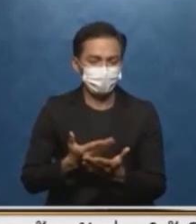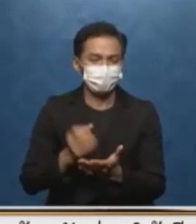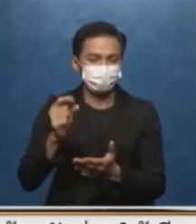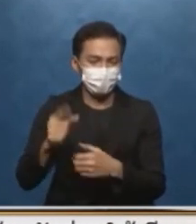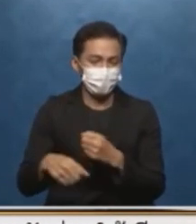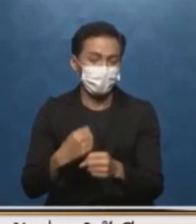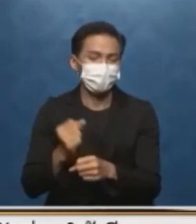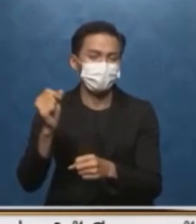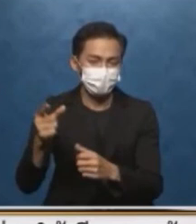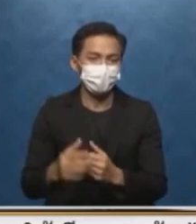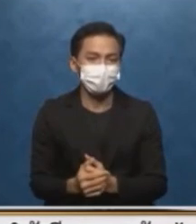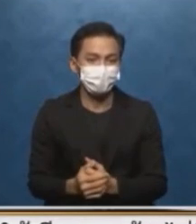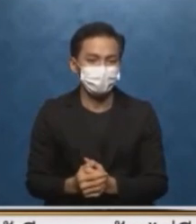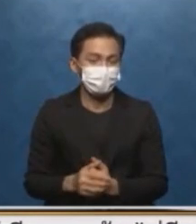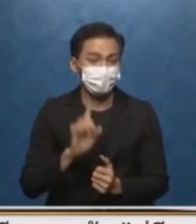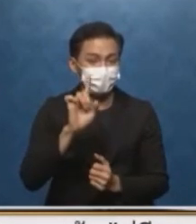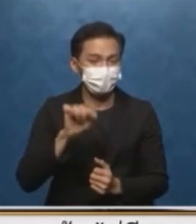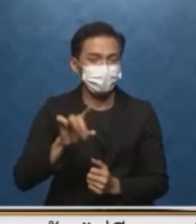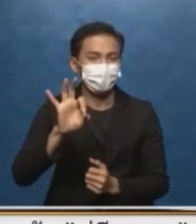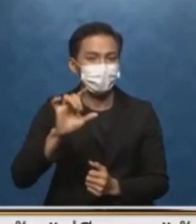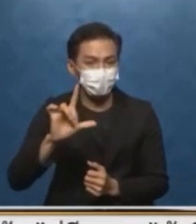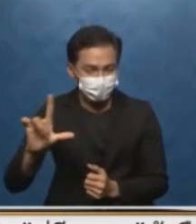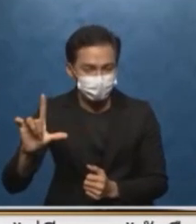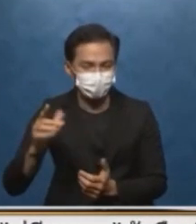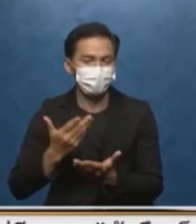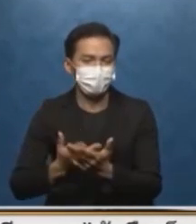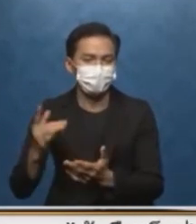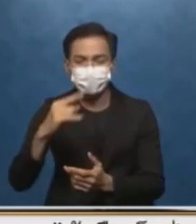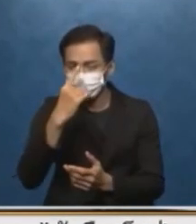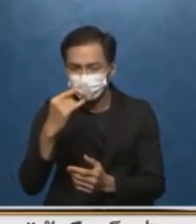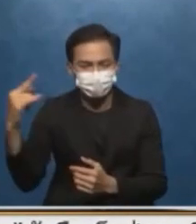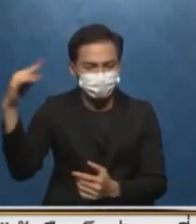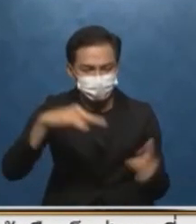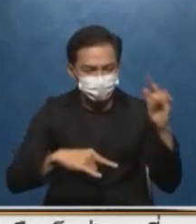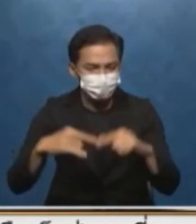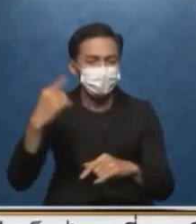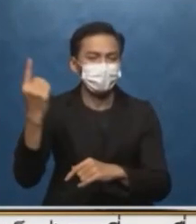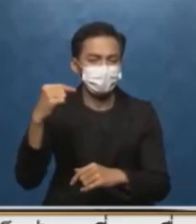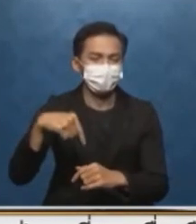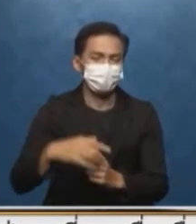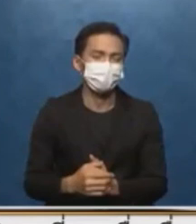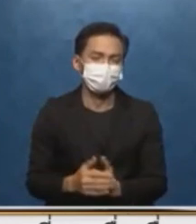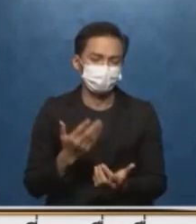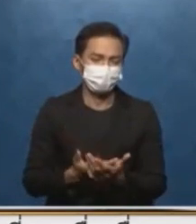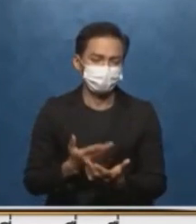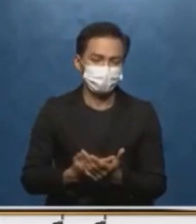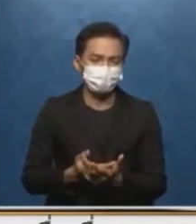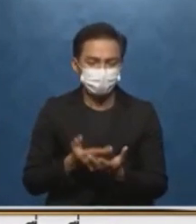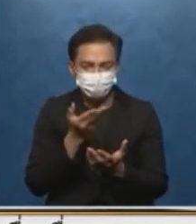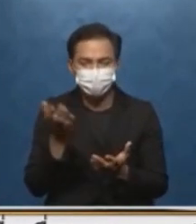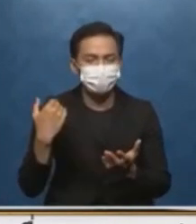านบาท 1.9 ล้านบาทมาจากต่างประเทศเงินก้อนนั้นประเทศไทยเราเสียไปเลย2ปีที่ผ่าน